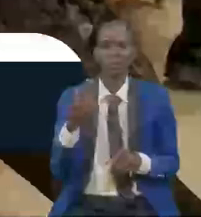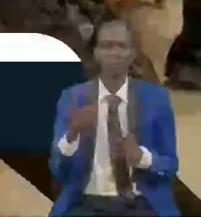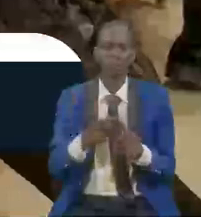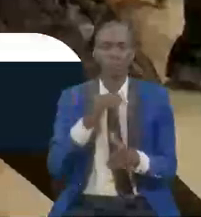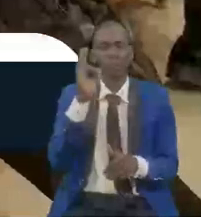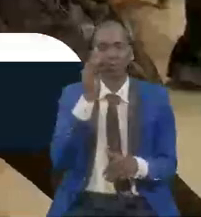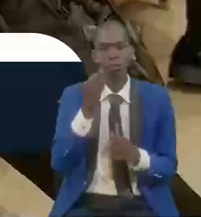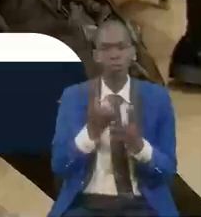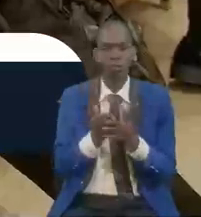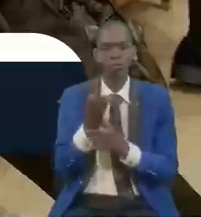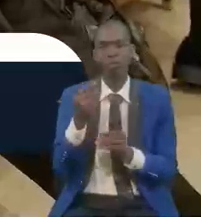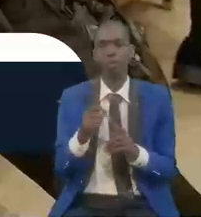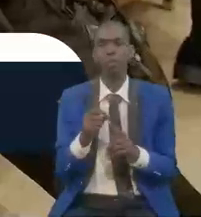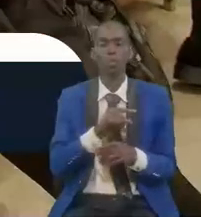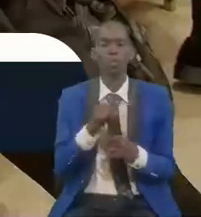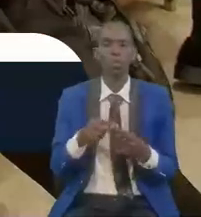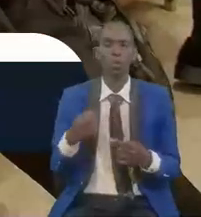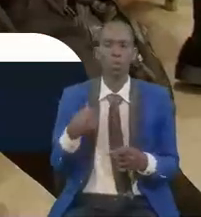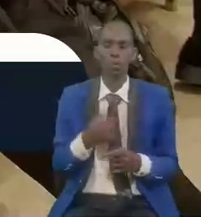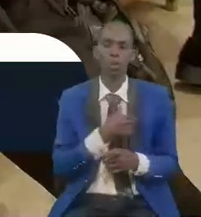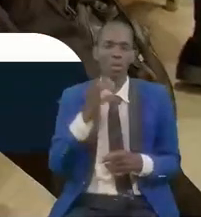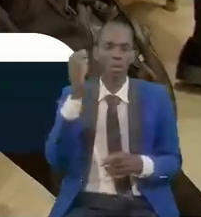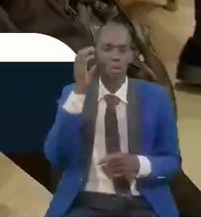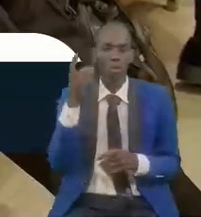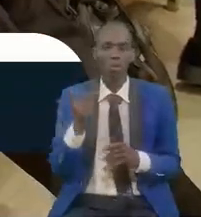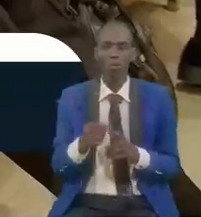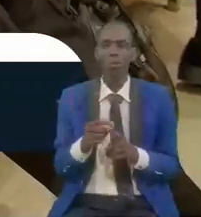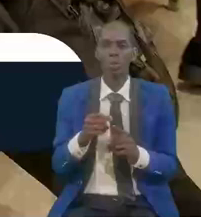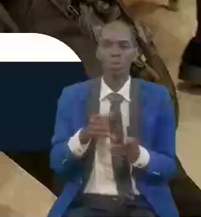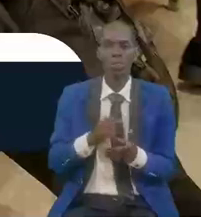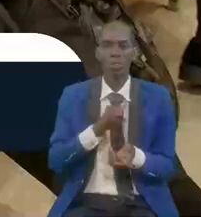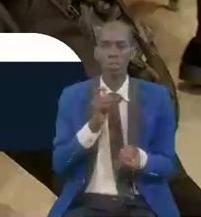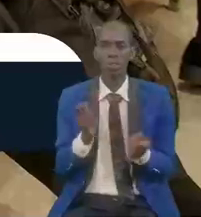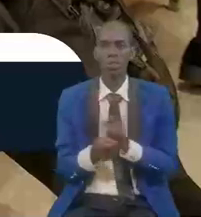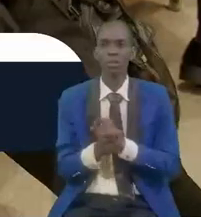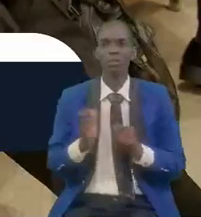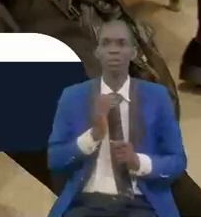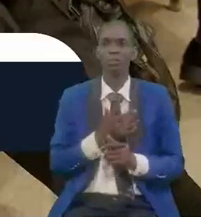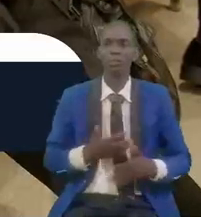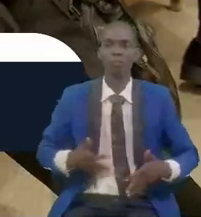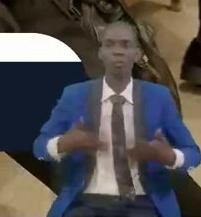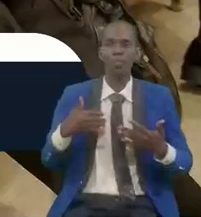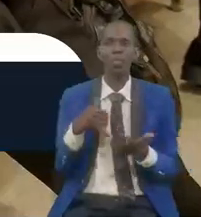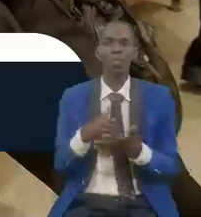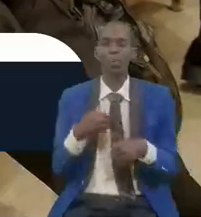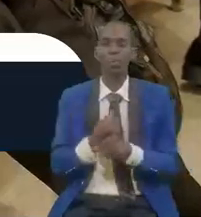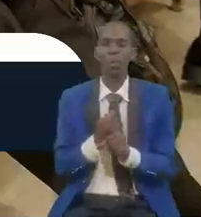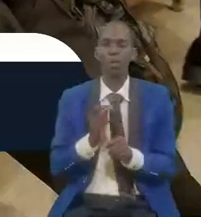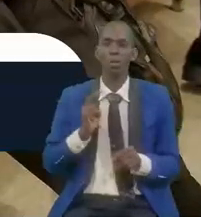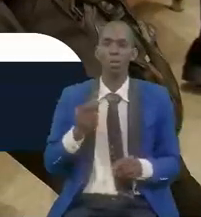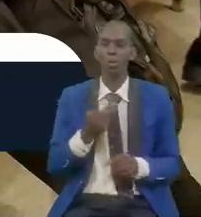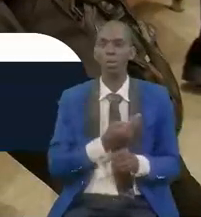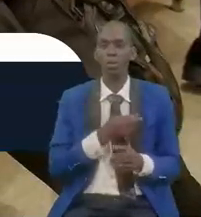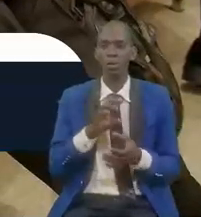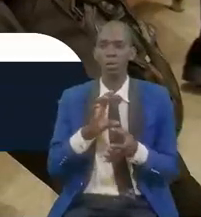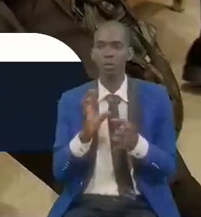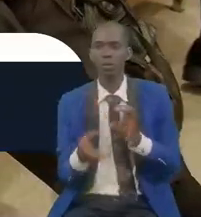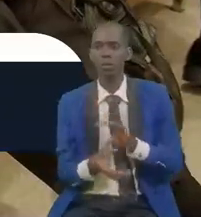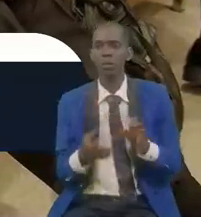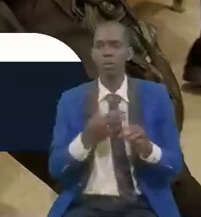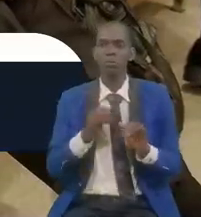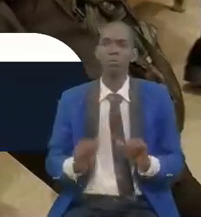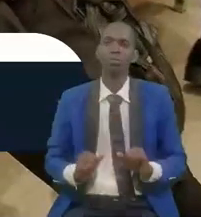parole. Lorsque nous entendons la parole, cela transforme notre vie. Cela nous convertit et